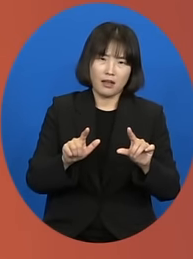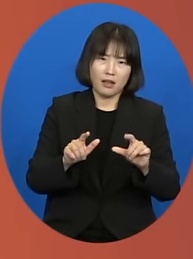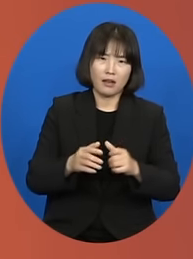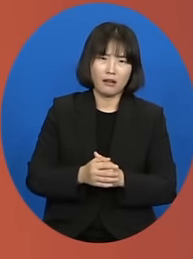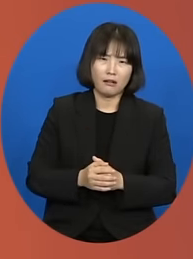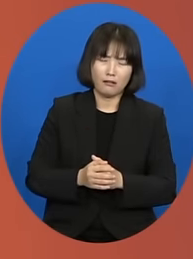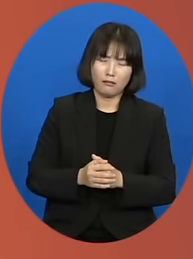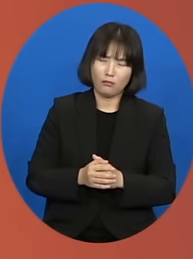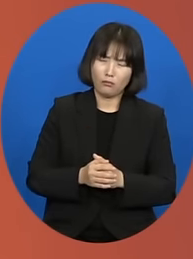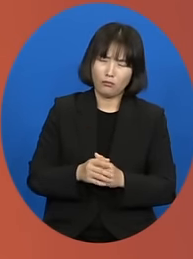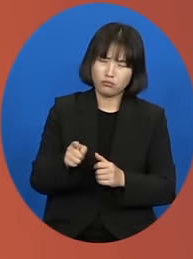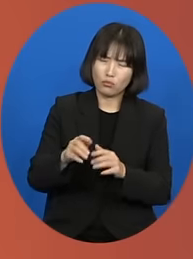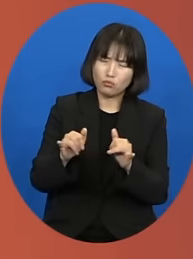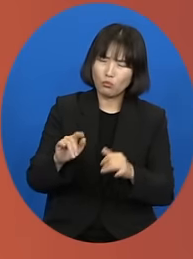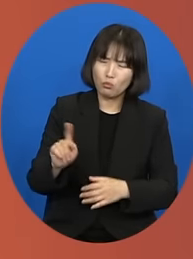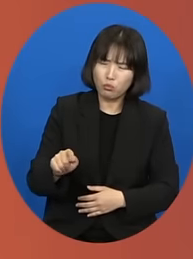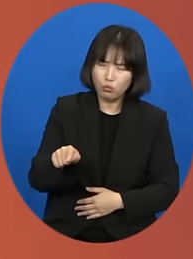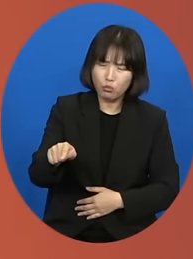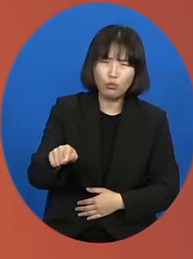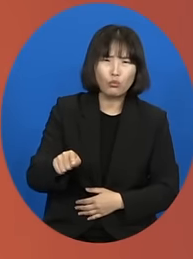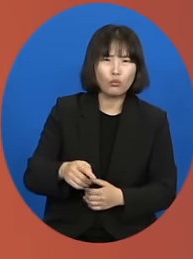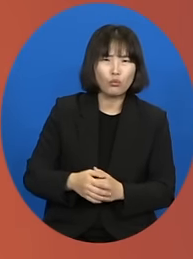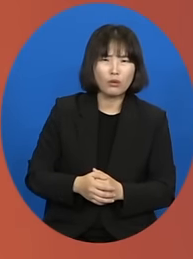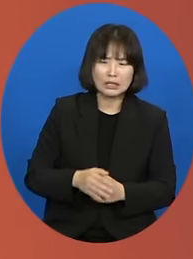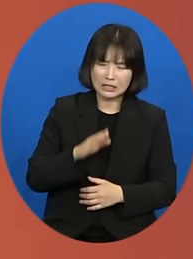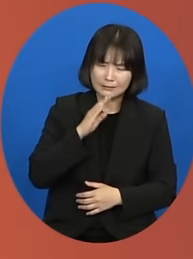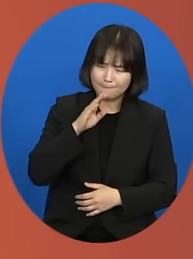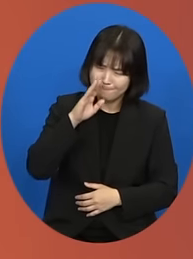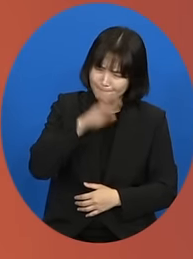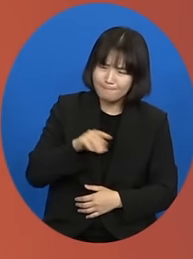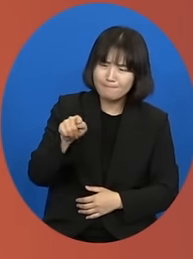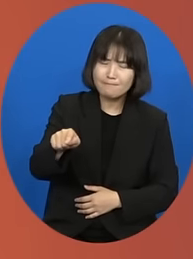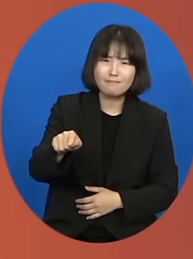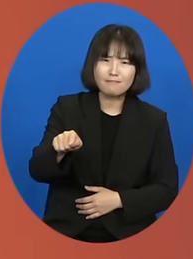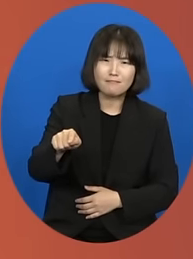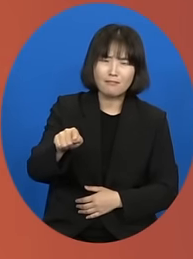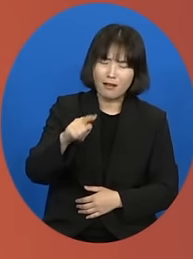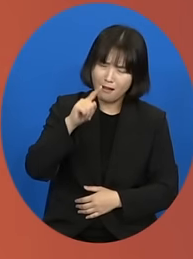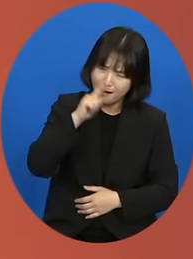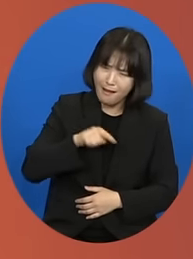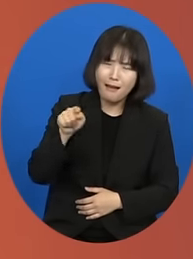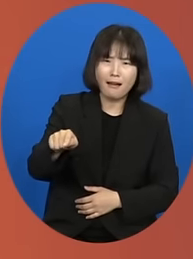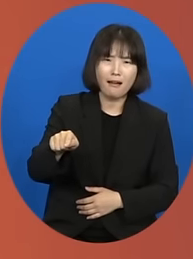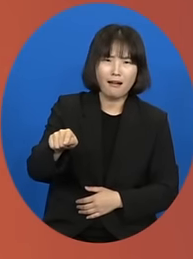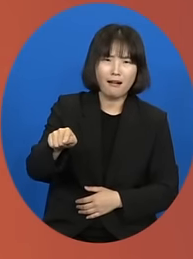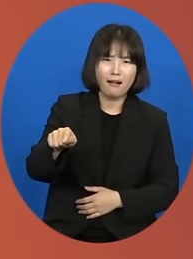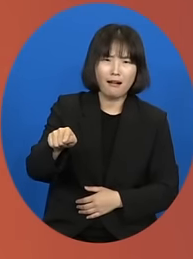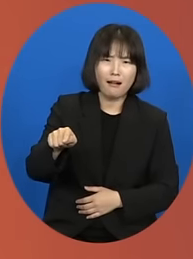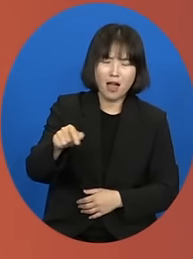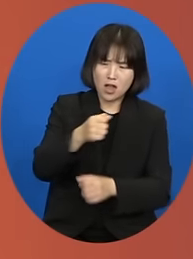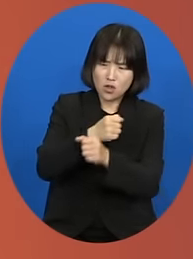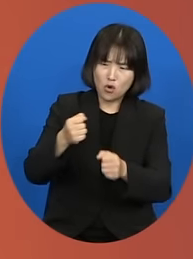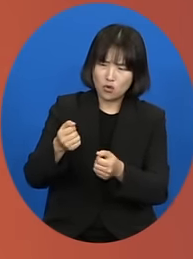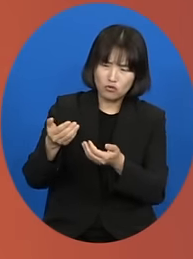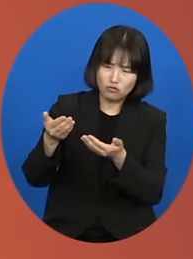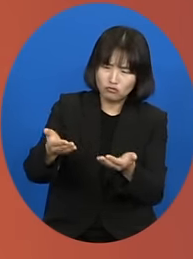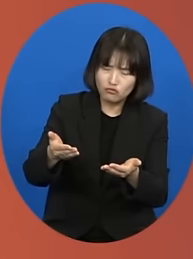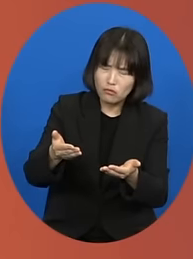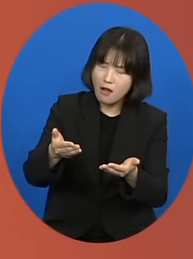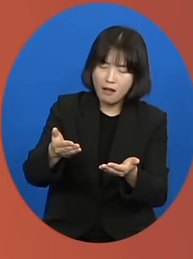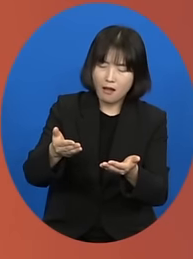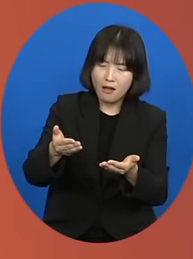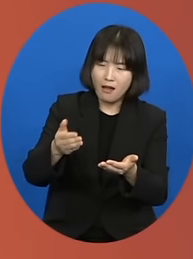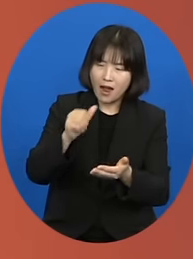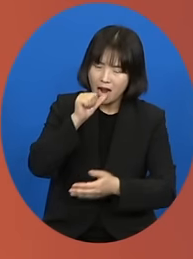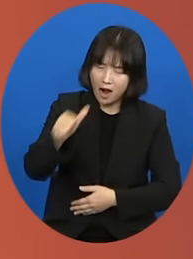세상에 어떻게 저런 사람이 다 있어, 정말 나쁜 놈이네, 정말 못된 인간이네, 정말 용서받지 못할 인간이네